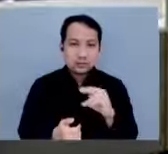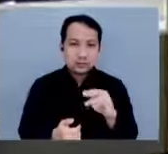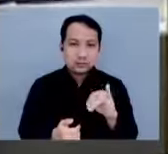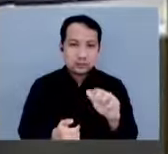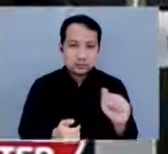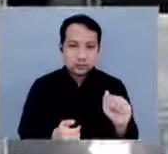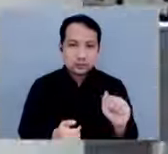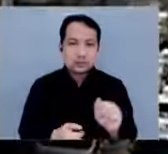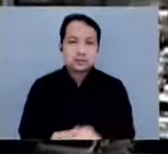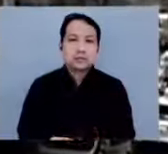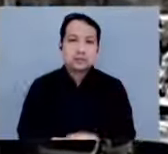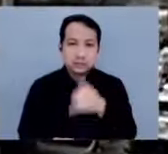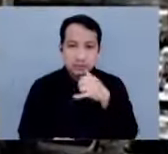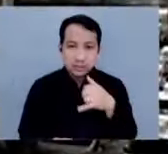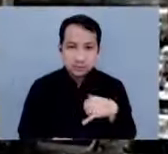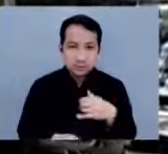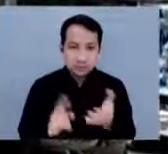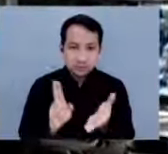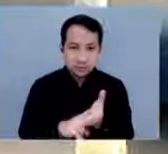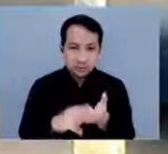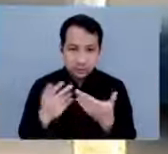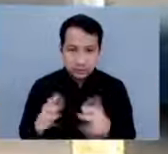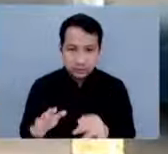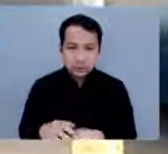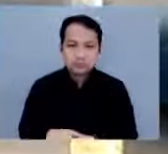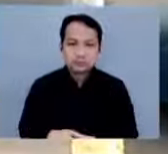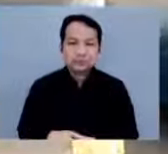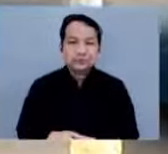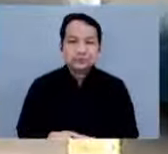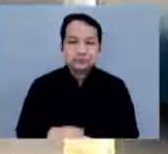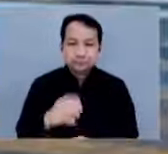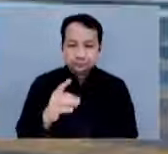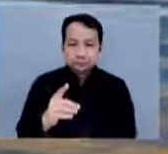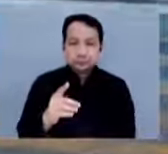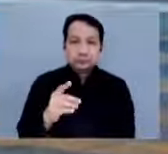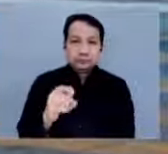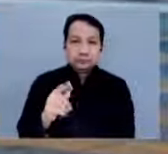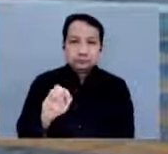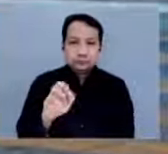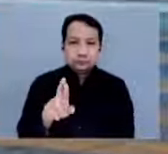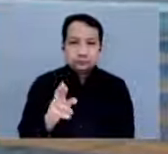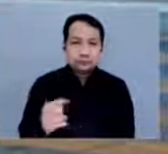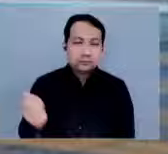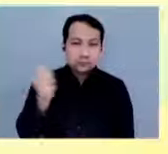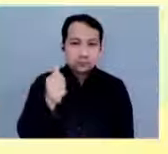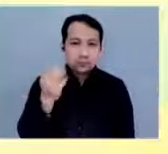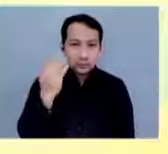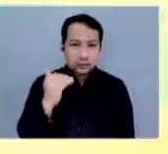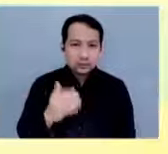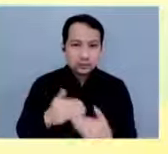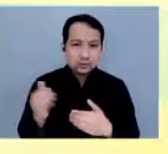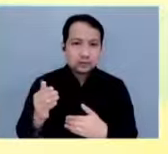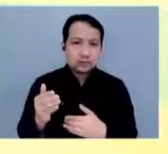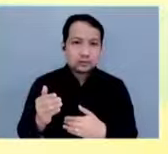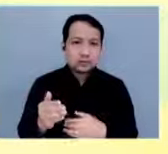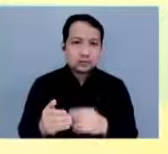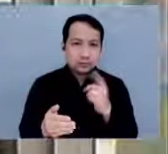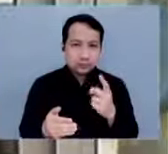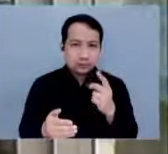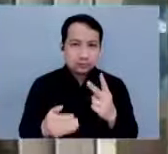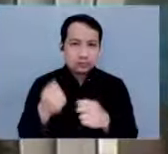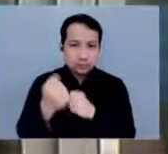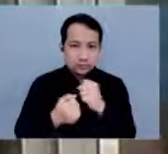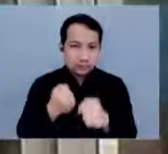NAIA kahapon. Pero ayon kay Transportation Secretary Jaime Bautista, baka abutin pa ng isa hanggang dalawang taon